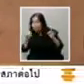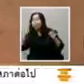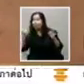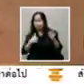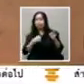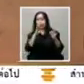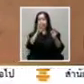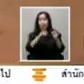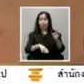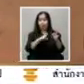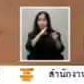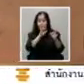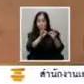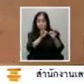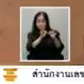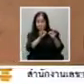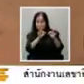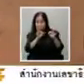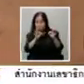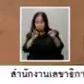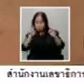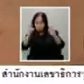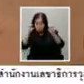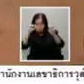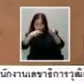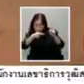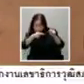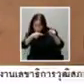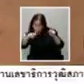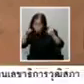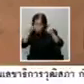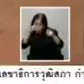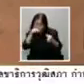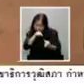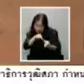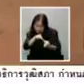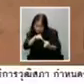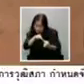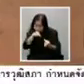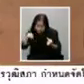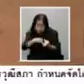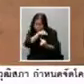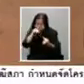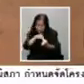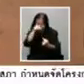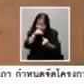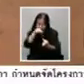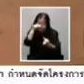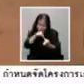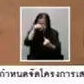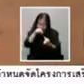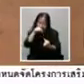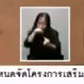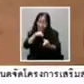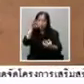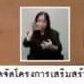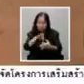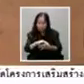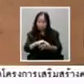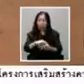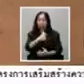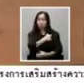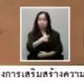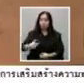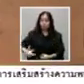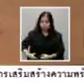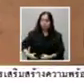มก็จะให้ท่านพูดต่อแต่ถ้าท่านยังจมอยู่ในปมการถวายสัตย์ผมก็จะให้ท่